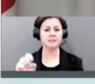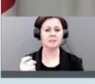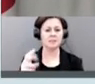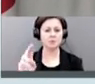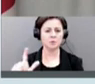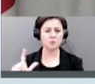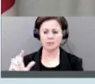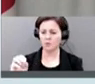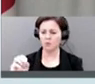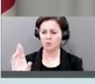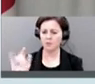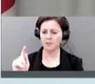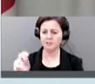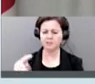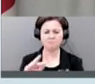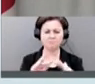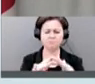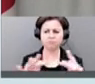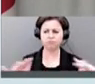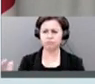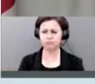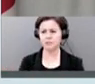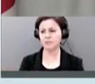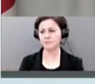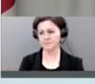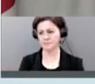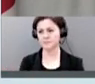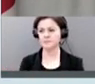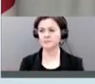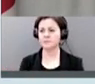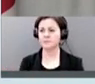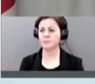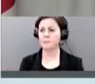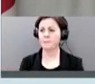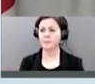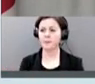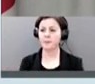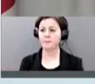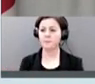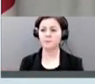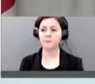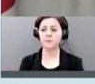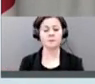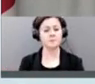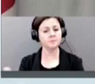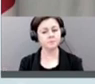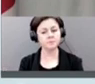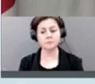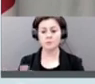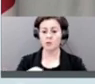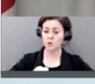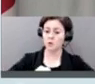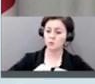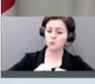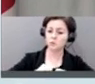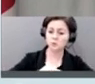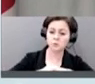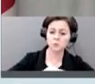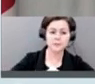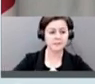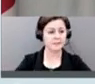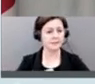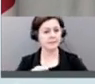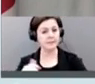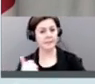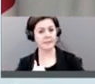des décisions qui ne faisaient pas nécessairement l'affaire de l'état-major, alors que M. Sajjan, lui, ne voulait pas déplaire à l'état-major